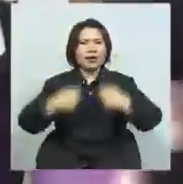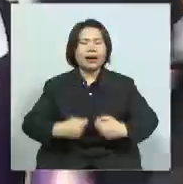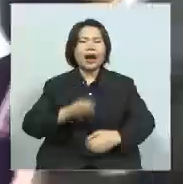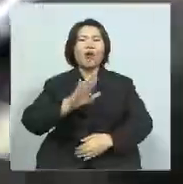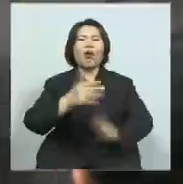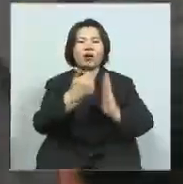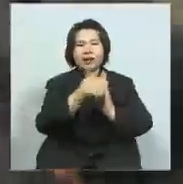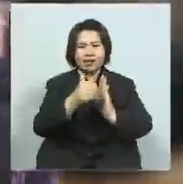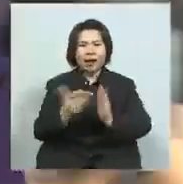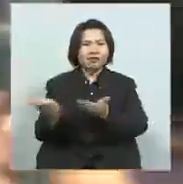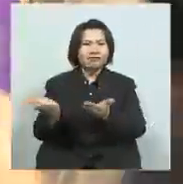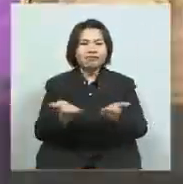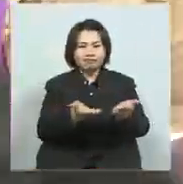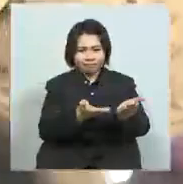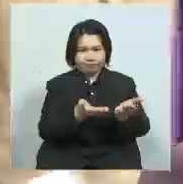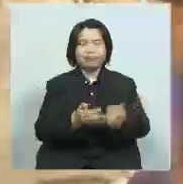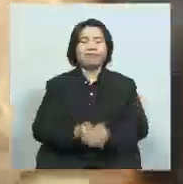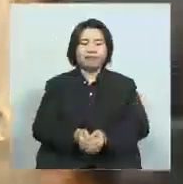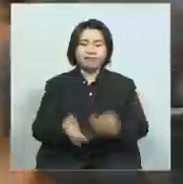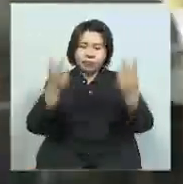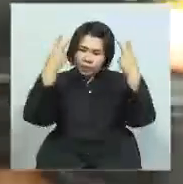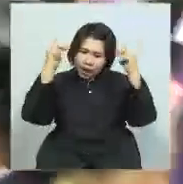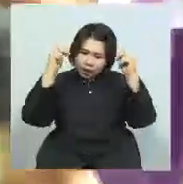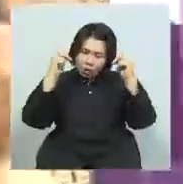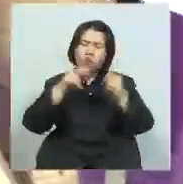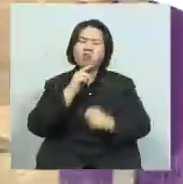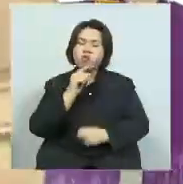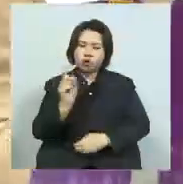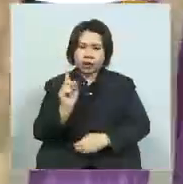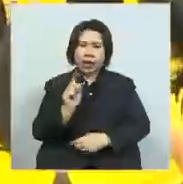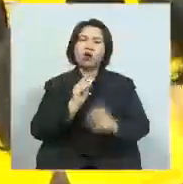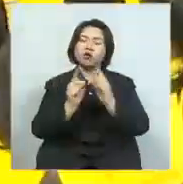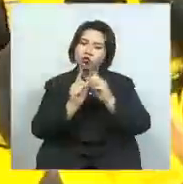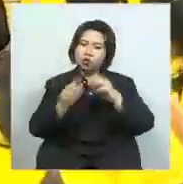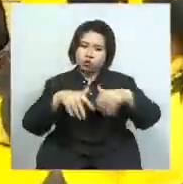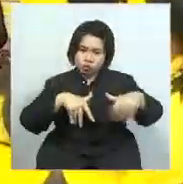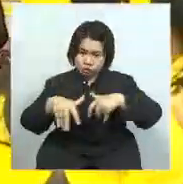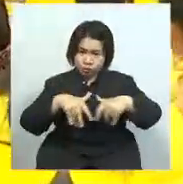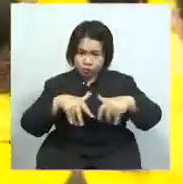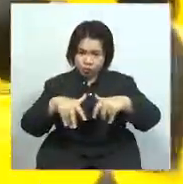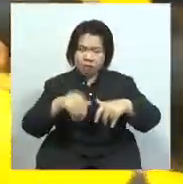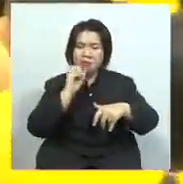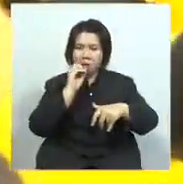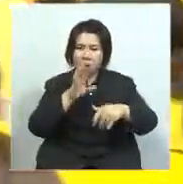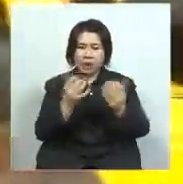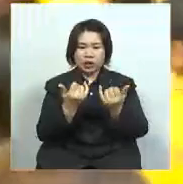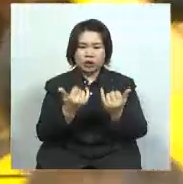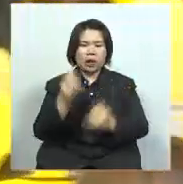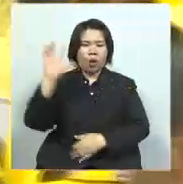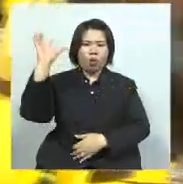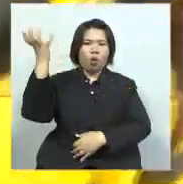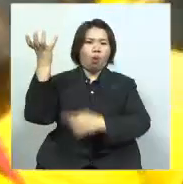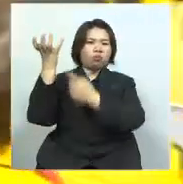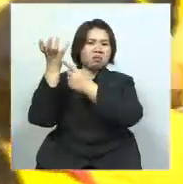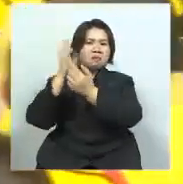นะคะมารอให้การต้อนรับนายกรัฐมนตรีนายกรัฐมนตรีจึงใช้โอกาสนี้ค่ะพูดคุยกับประชาชนในพื้นที่โดยบอกว่าตอนนี้โลกมีการเปลี่ยน